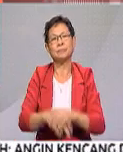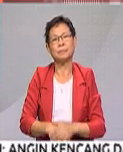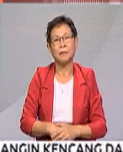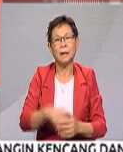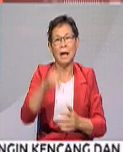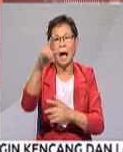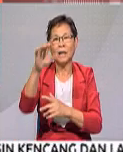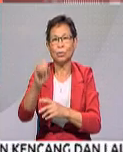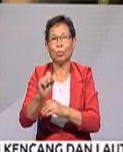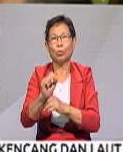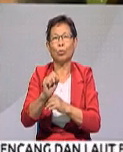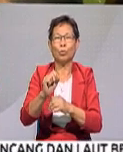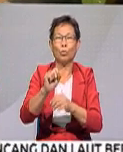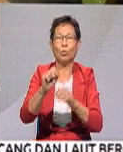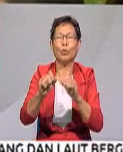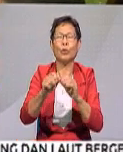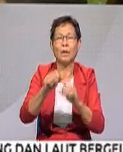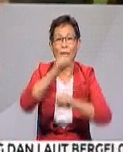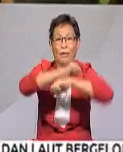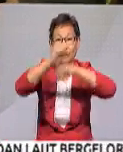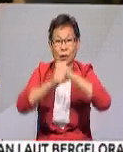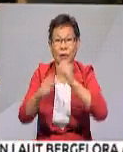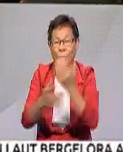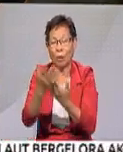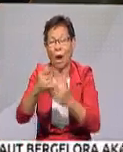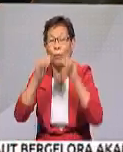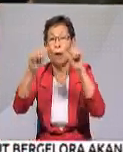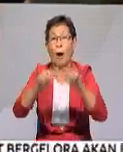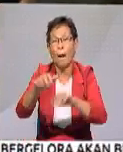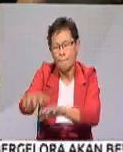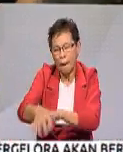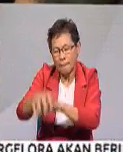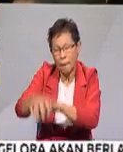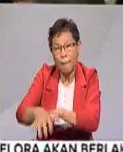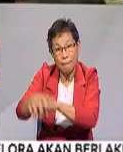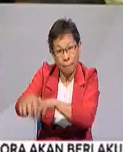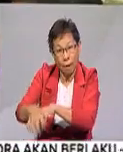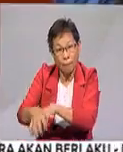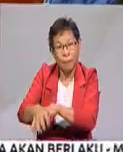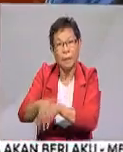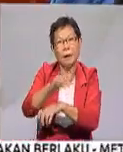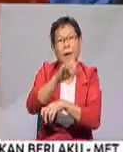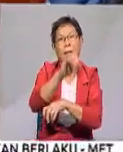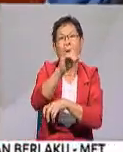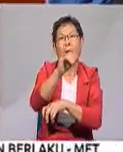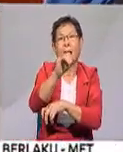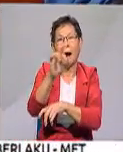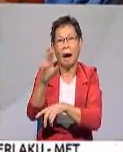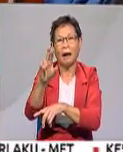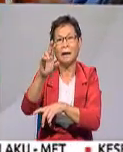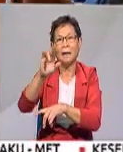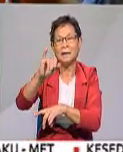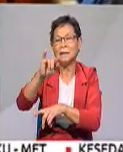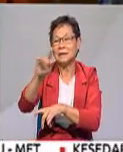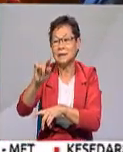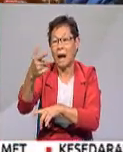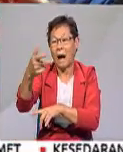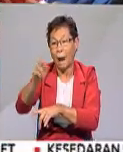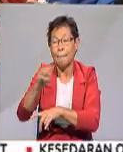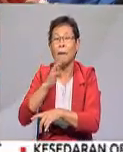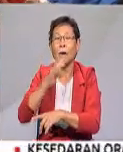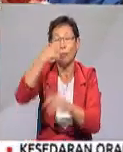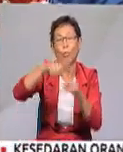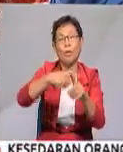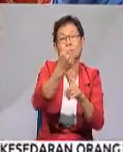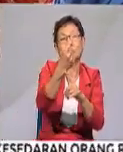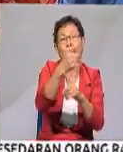Esko Infrastruktur, Kemudahan Awam, Pemodenan, Pertanian dan Industri Asas Tani, Insinyur Izham Hashim berkata, bagi